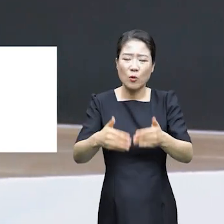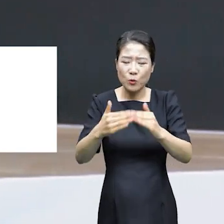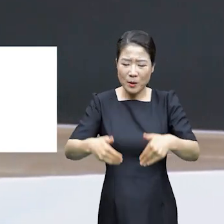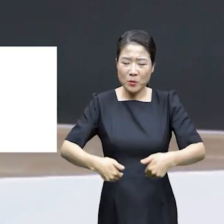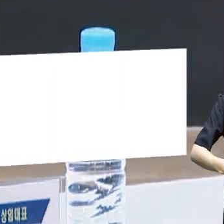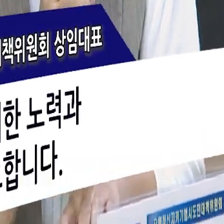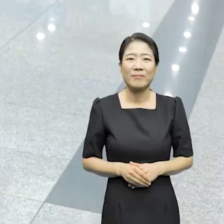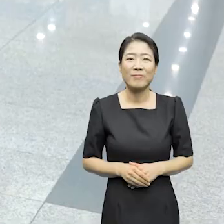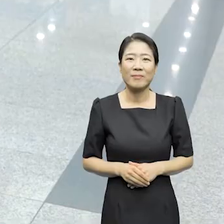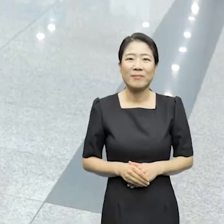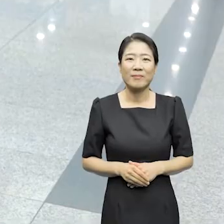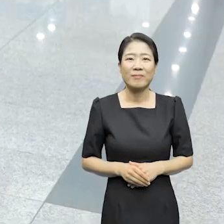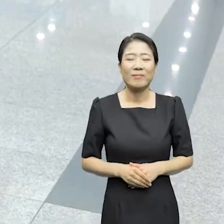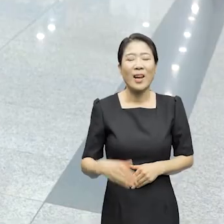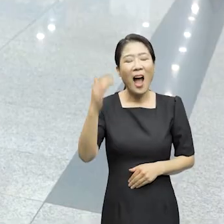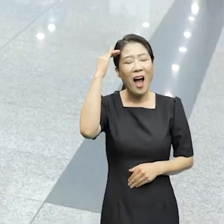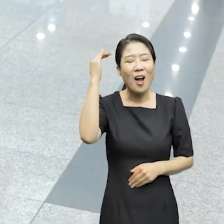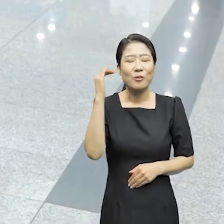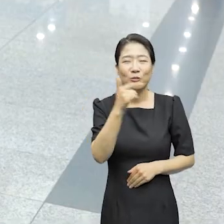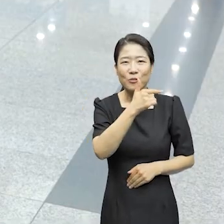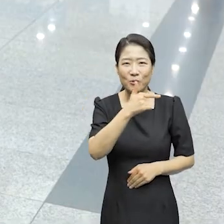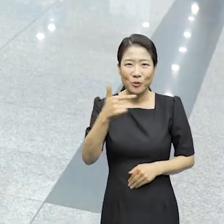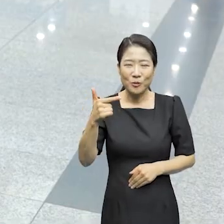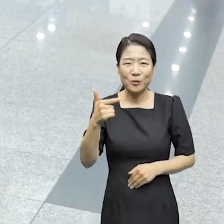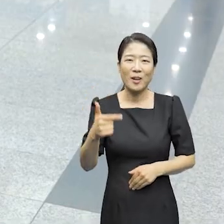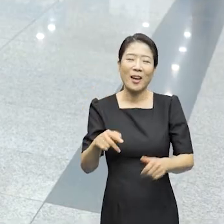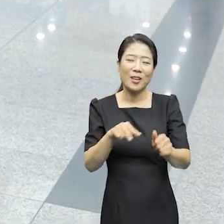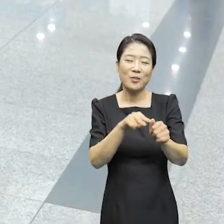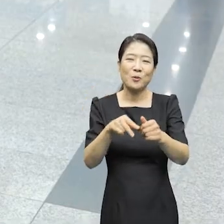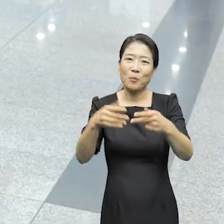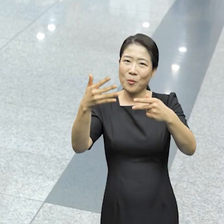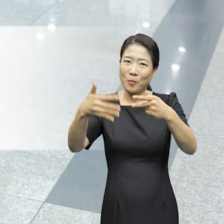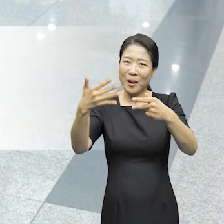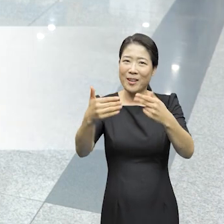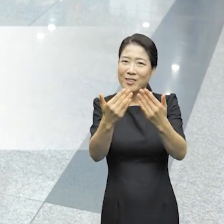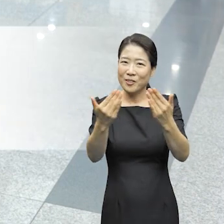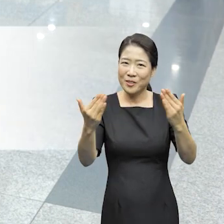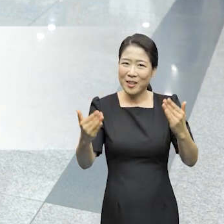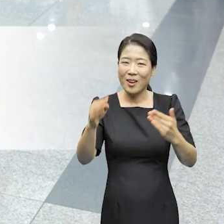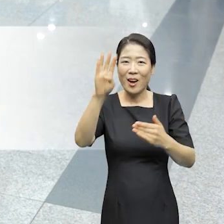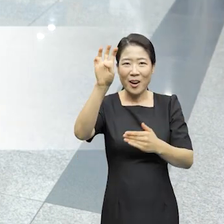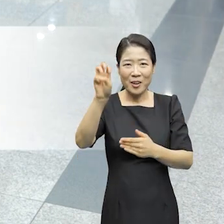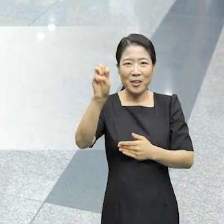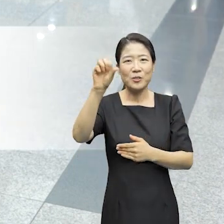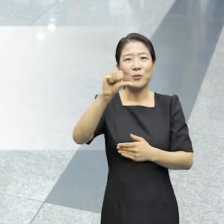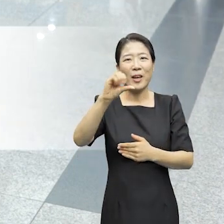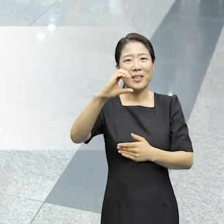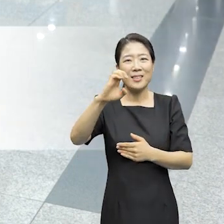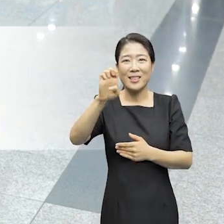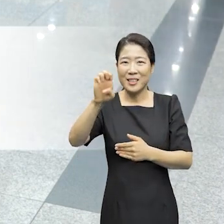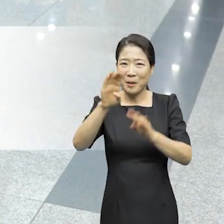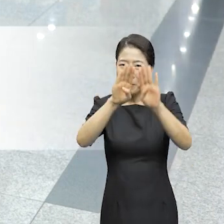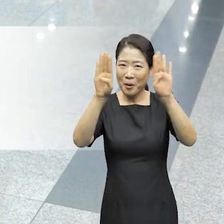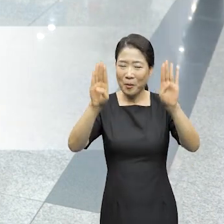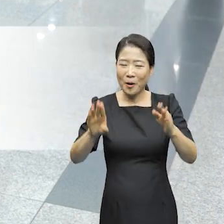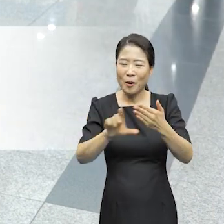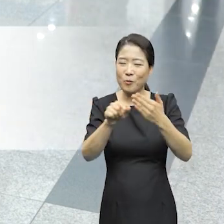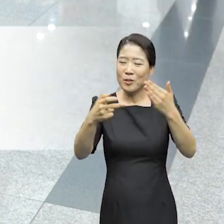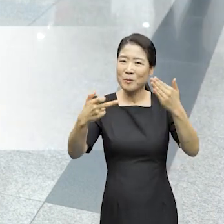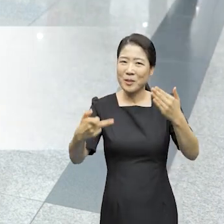필요합니다 국내 최대 규모 콘텐츠 종합 전시회인 광주 에이스페어가 17일까지